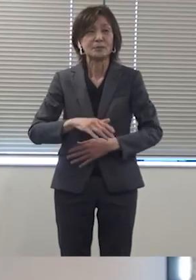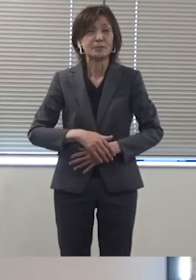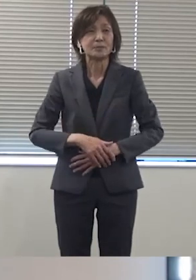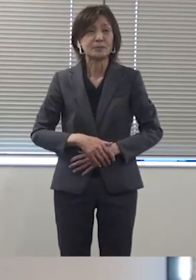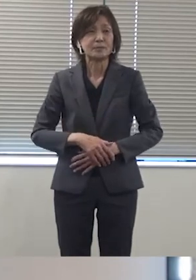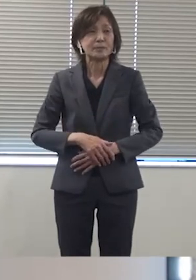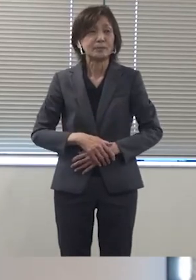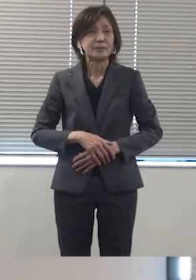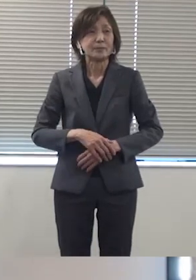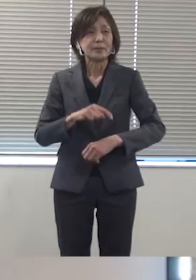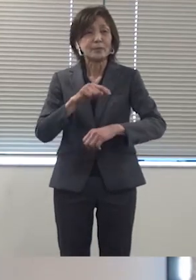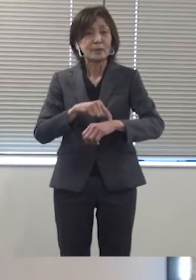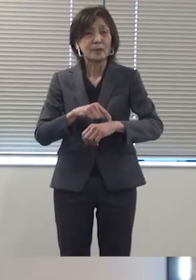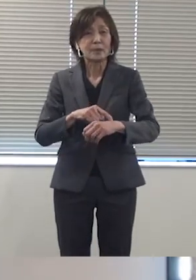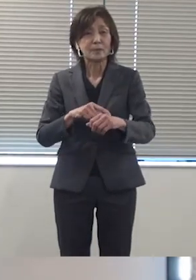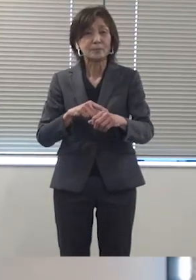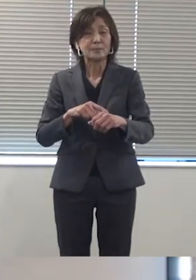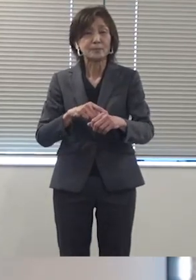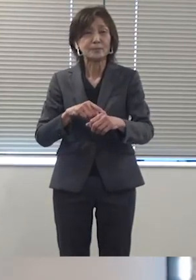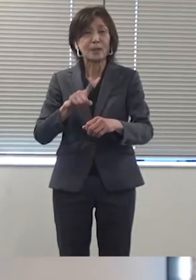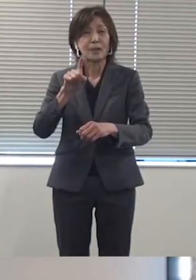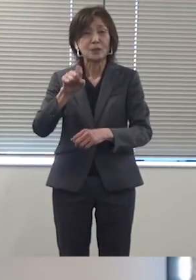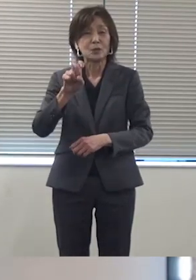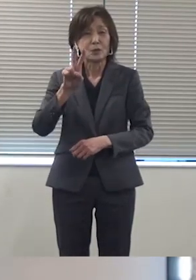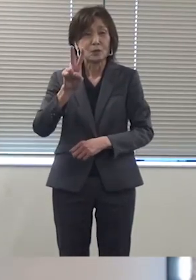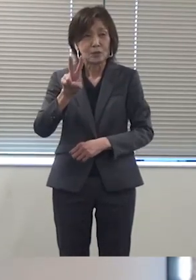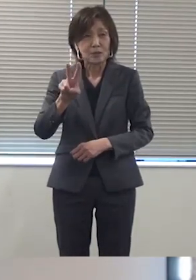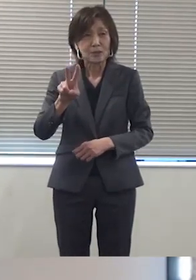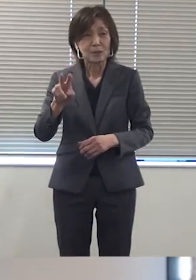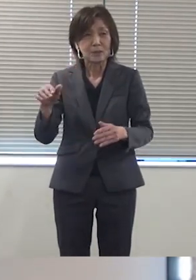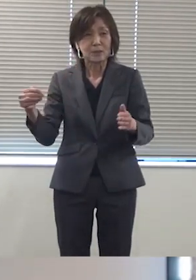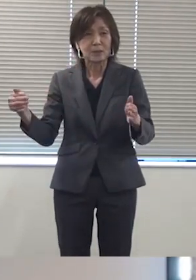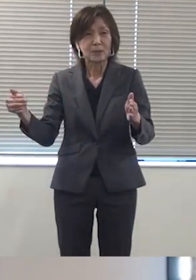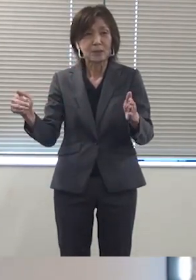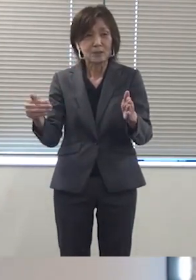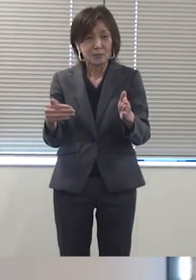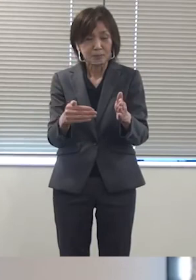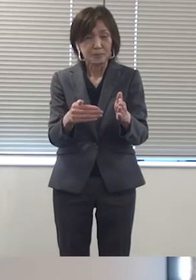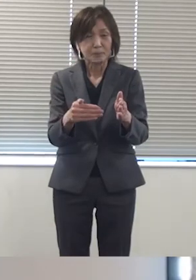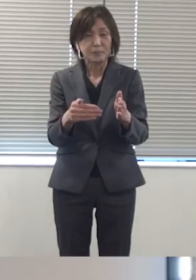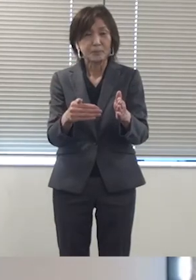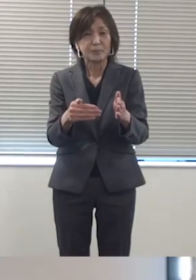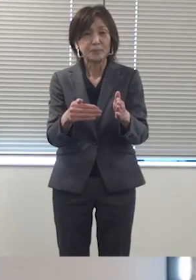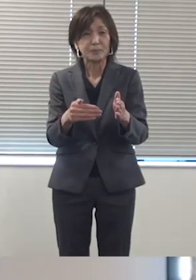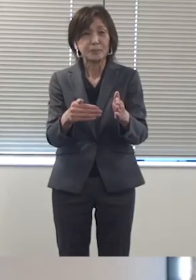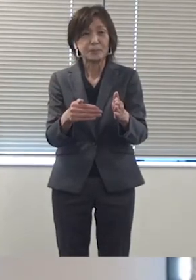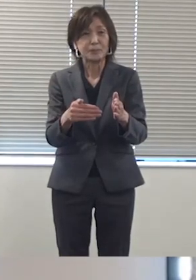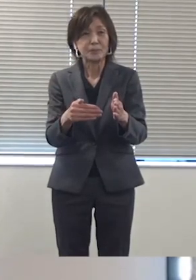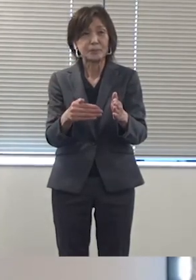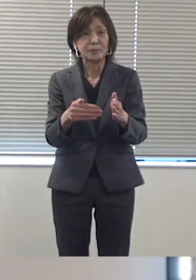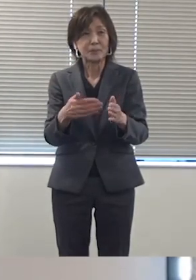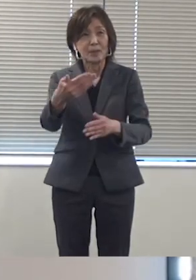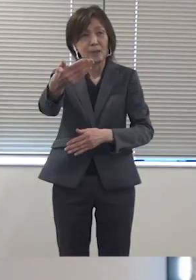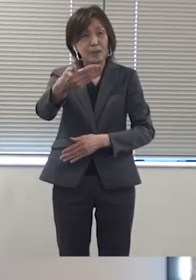特にないようでしたら記者会見の方はこれで終了させていただきます。今日はありがとうございました。 どうもありがとうございました。よろしくお願いします。